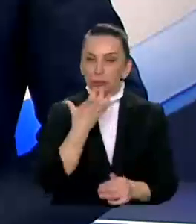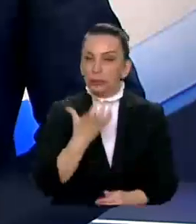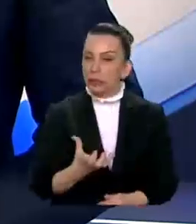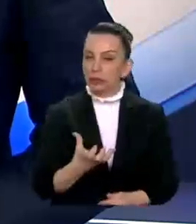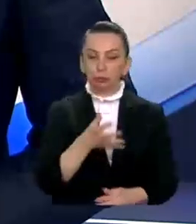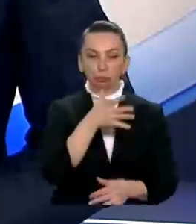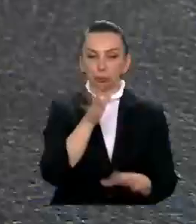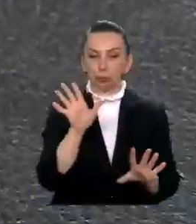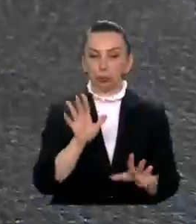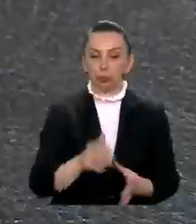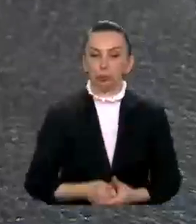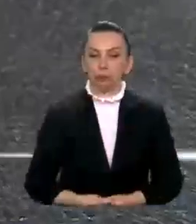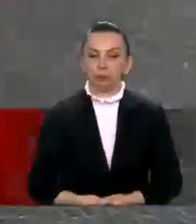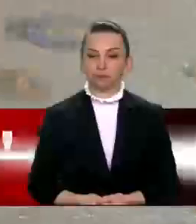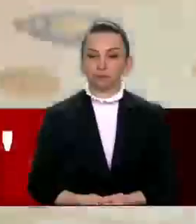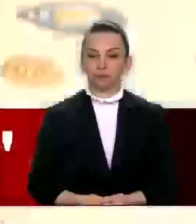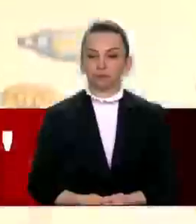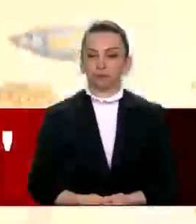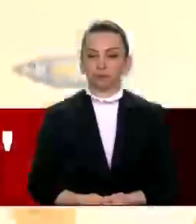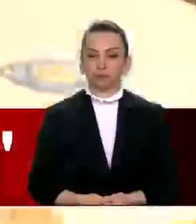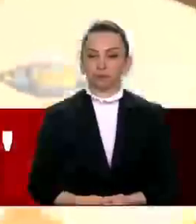bakalım.